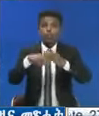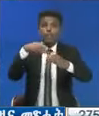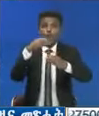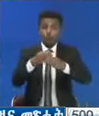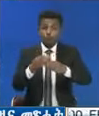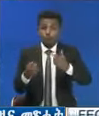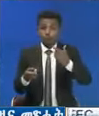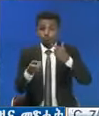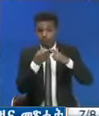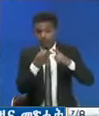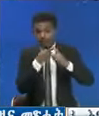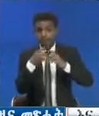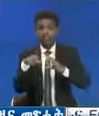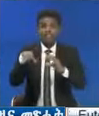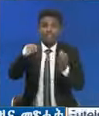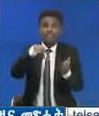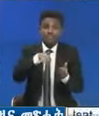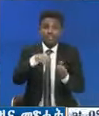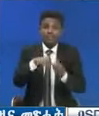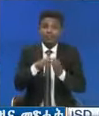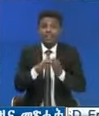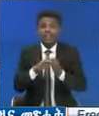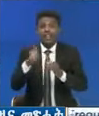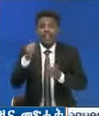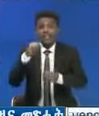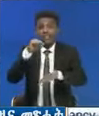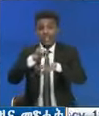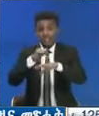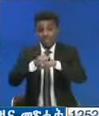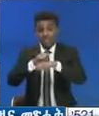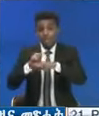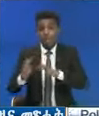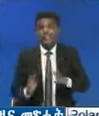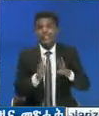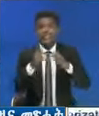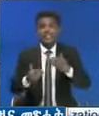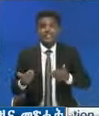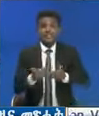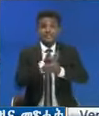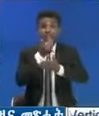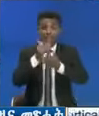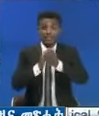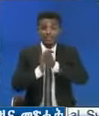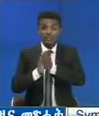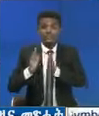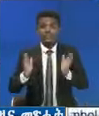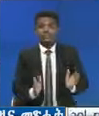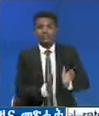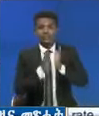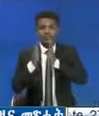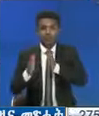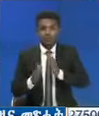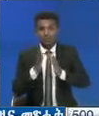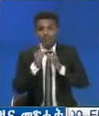ቀጥሎ ተፋሰስ ነው። ከዛ ጠጠር መንገድ እና ጠጠር መንገድ ጥገና፣ የሼድ ግንባታ፣